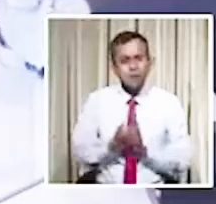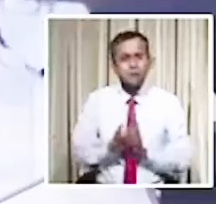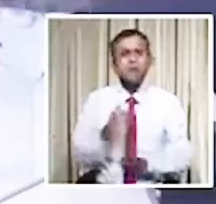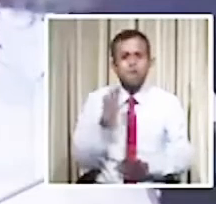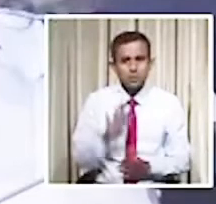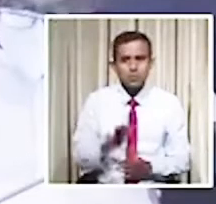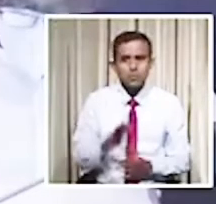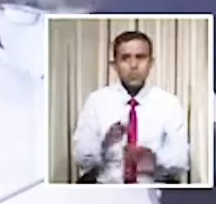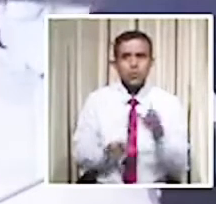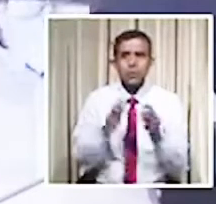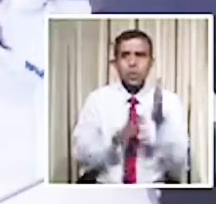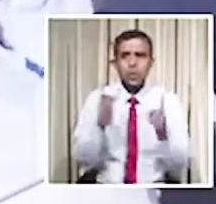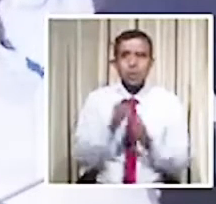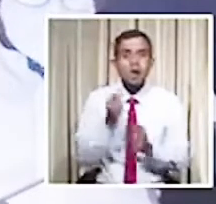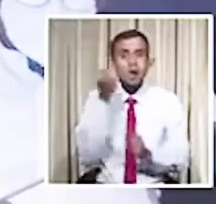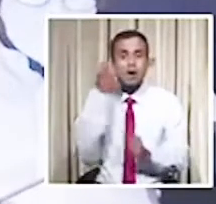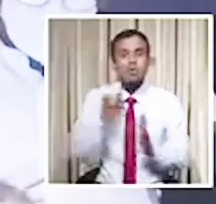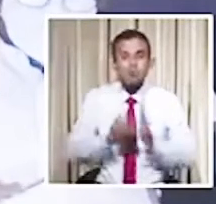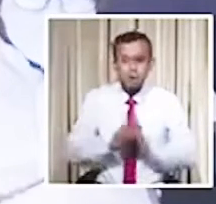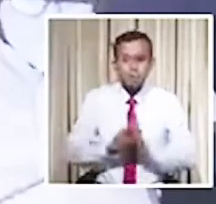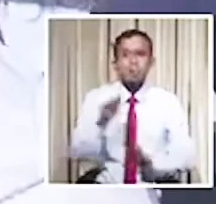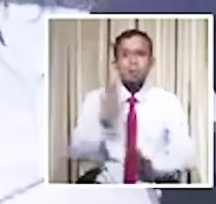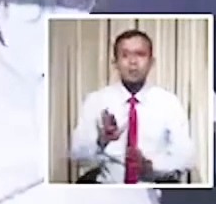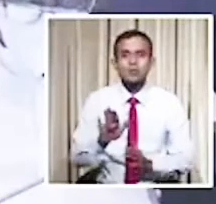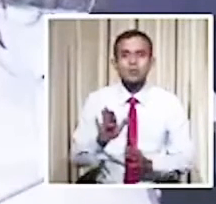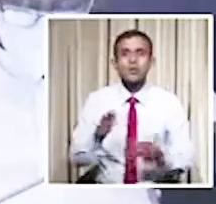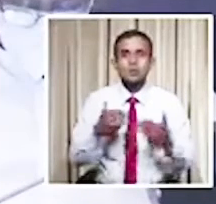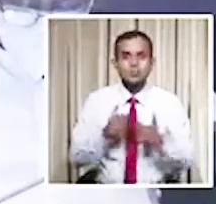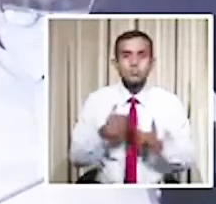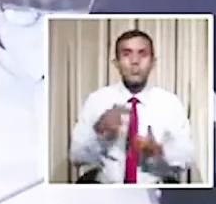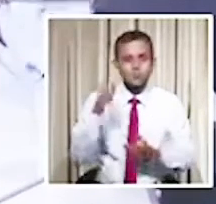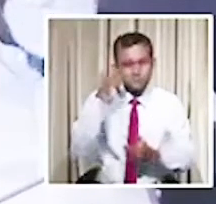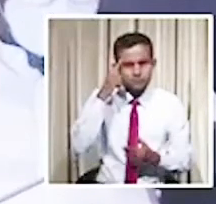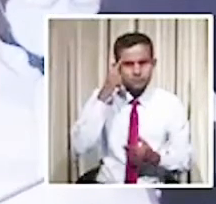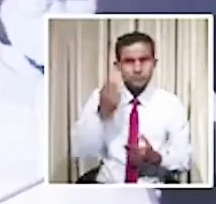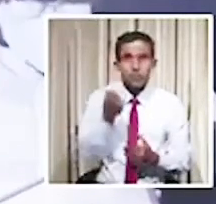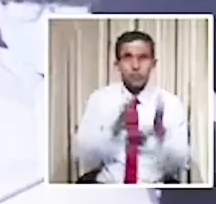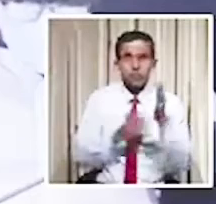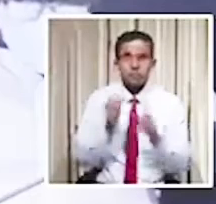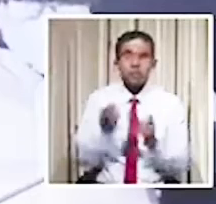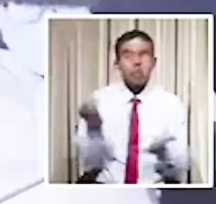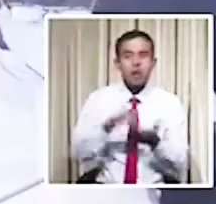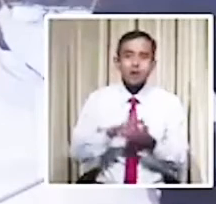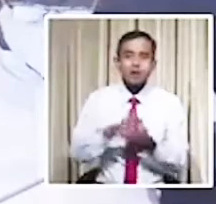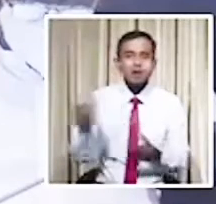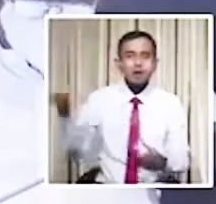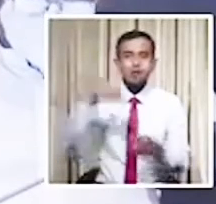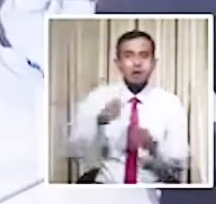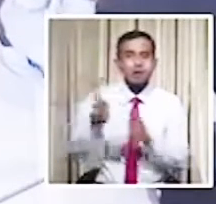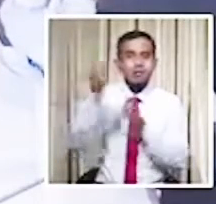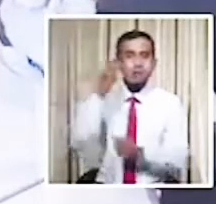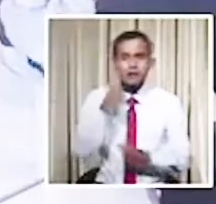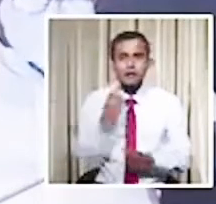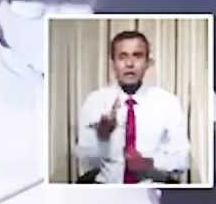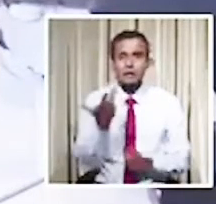காண முடியவில்லை. இதனை கூறும் போது எனக்கு பள்ளிக்காலம் நினைவுக்கு வருகின்றது. நாங்கள் மக்கள் கலரையில் இருக்கும் போது பிலிப் குணவர்தன, ரோபர்ட் குணவர்தன